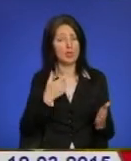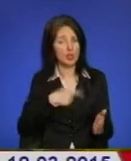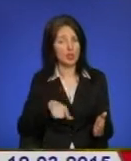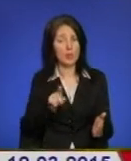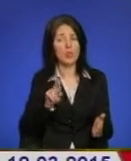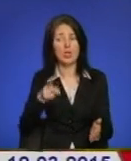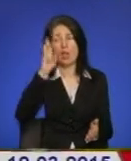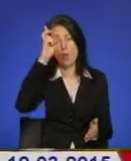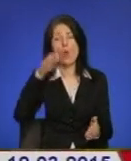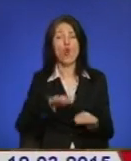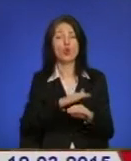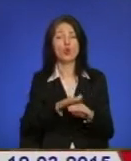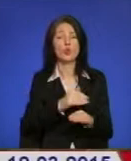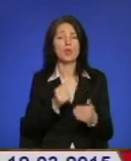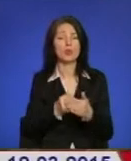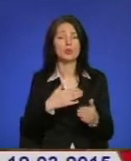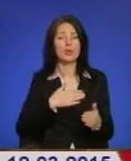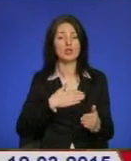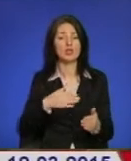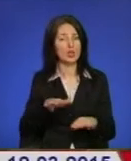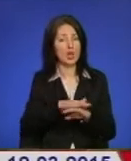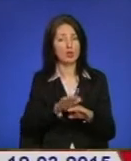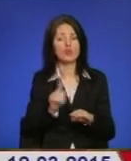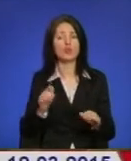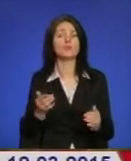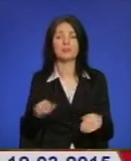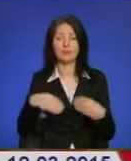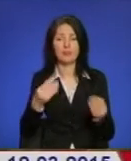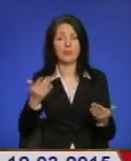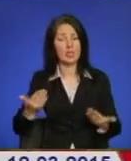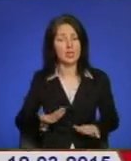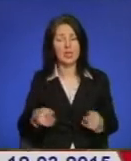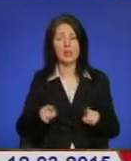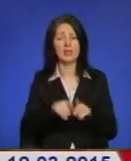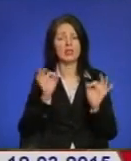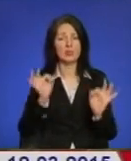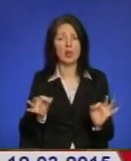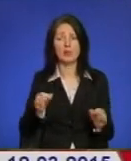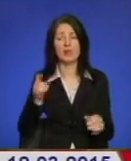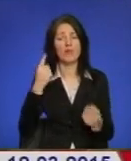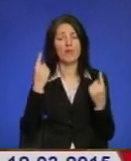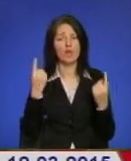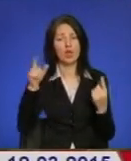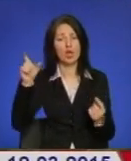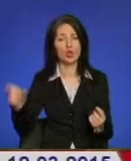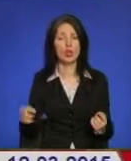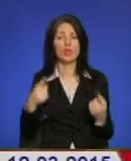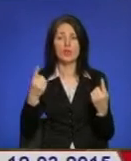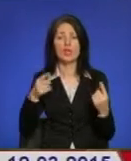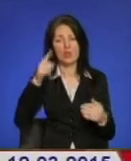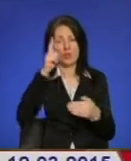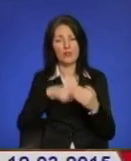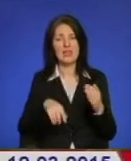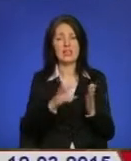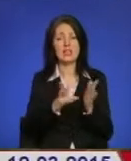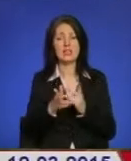що покликав до життя таку справді велику людину велику Вірі християнській Вірі І по-друге